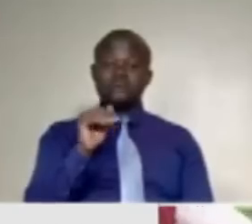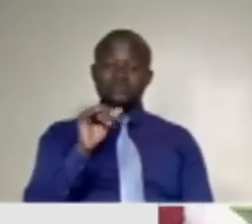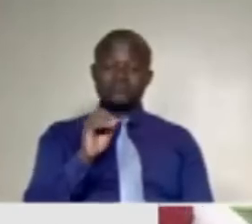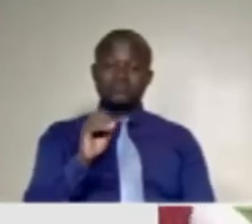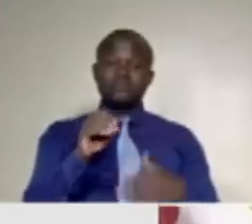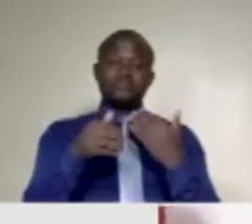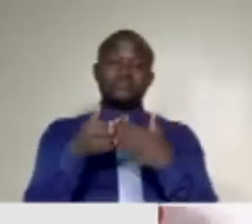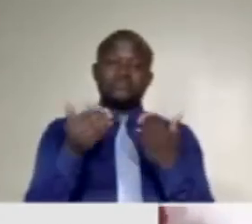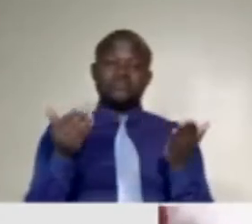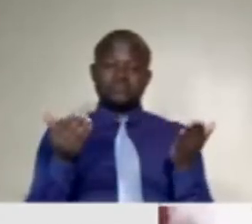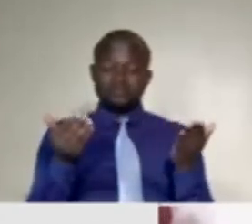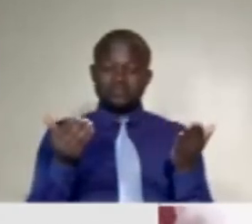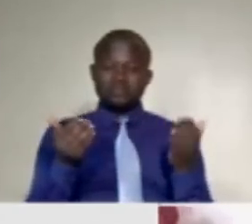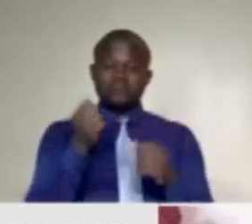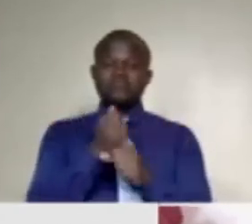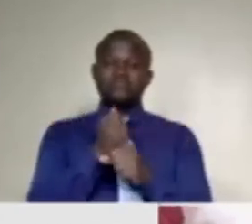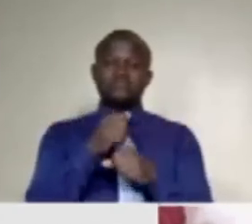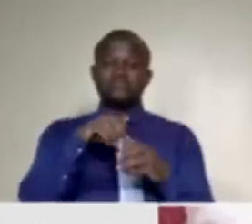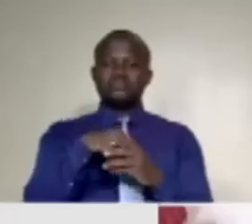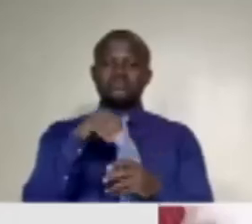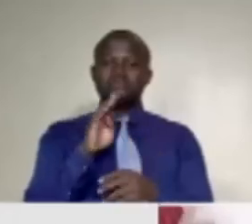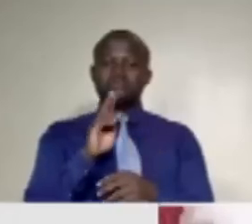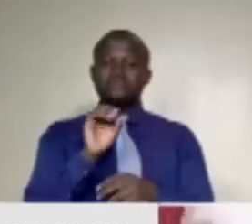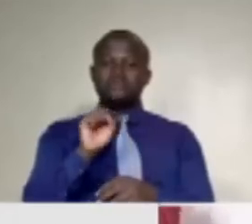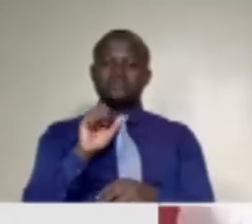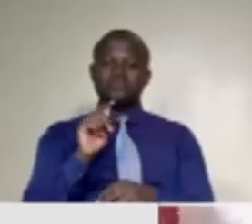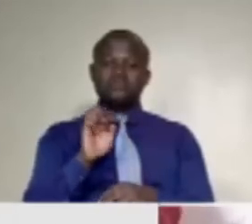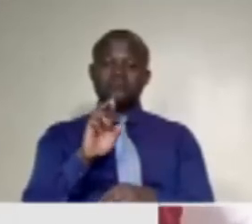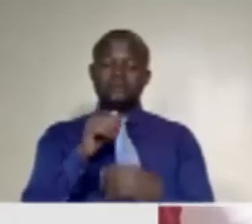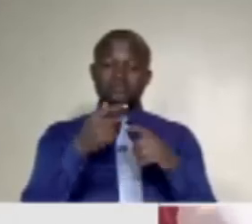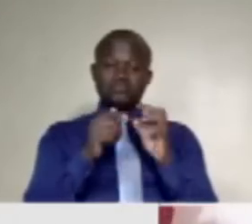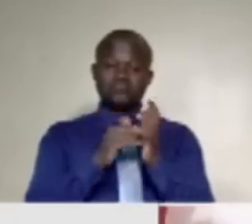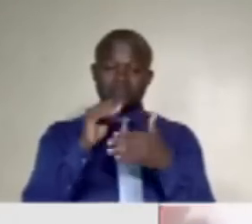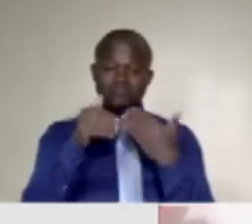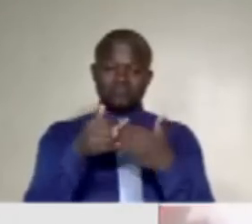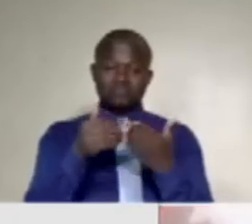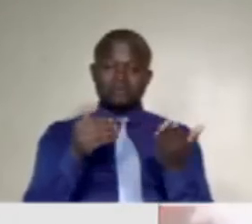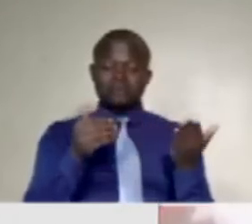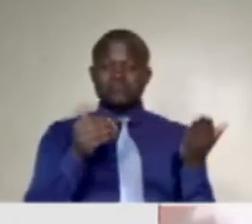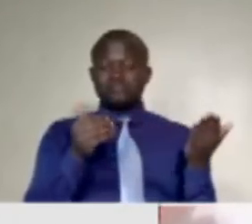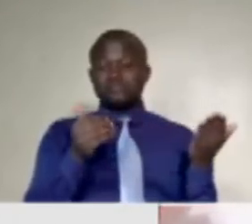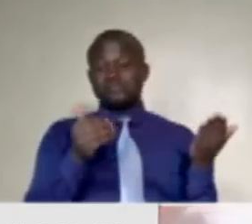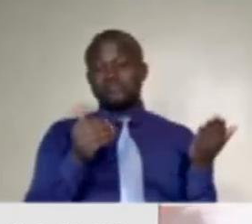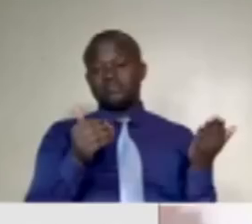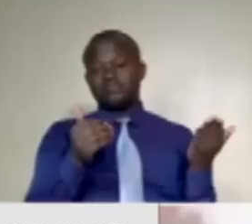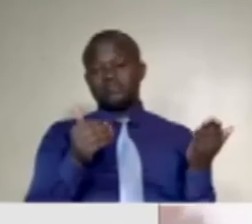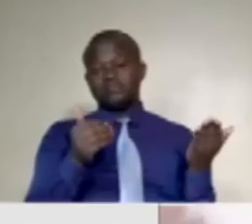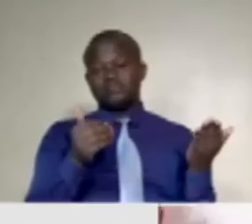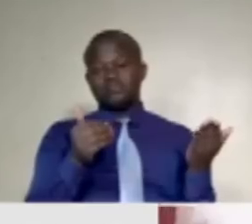za kabaragara byakorerwaga muri Bushekeri. Ariko kuva kirabiranya yaza